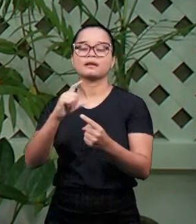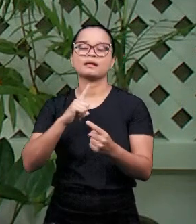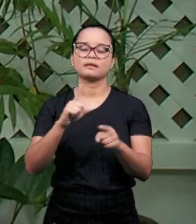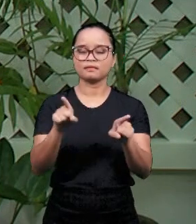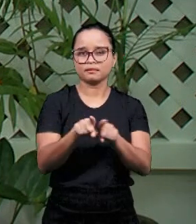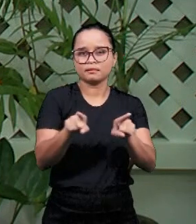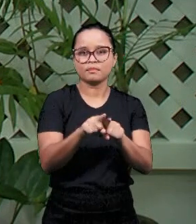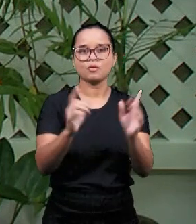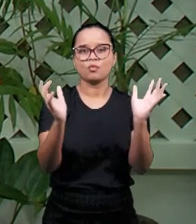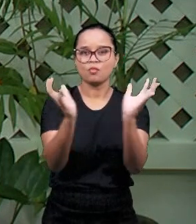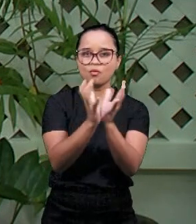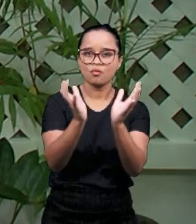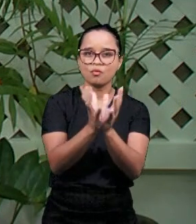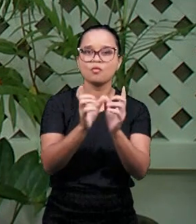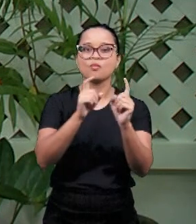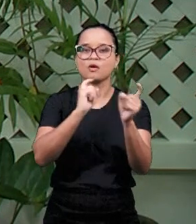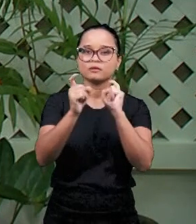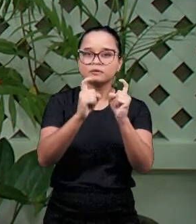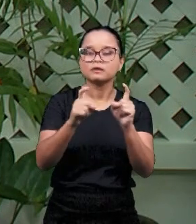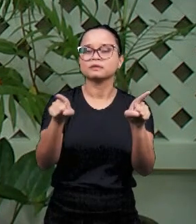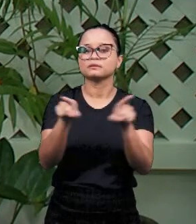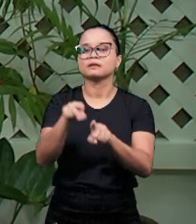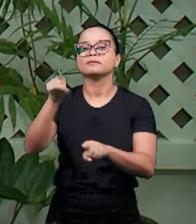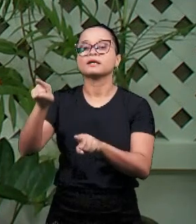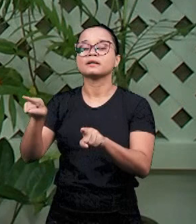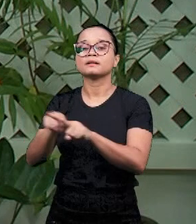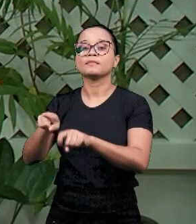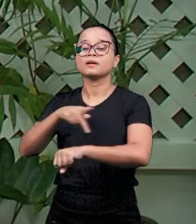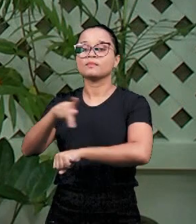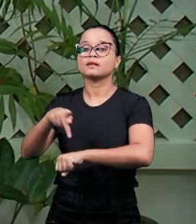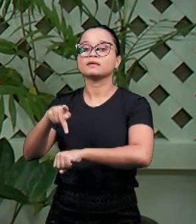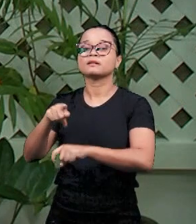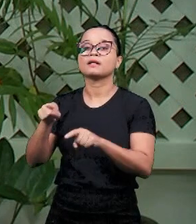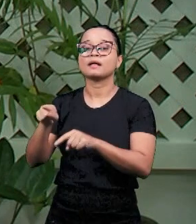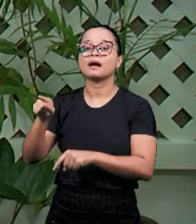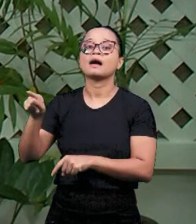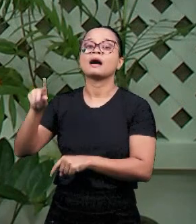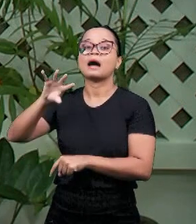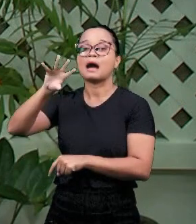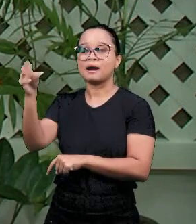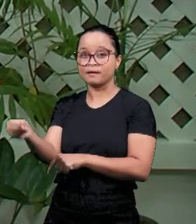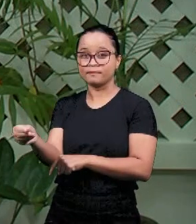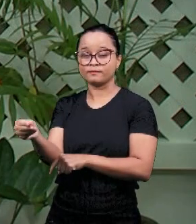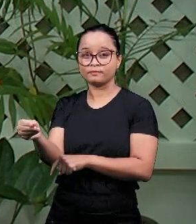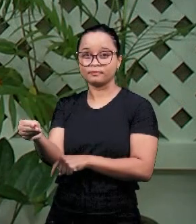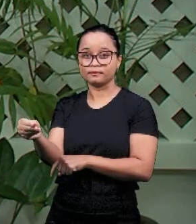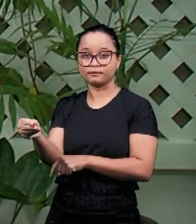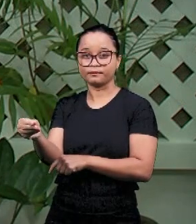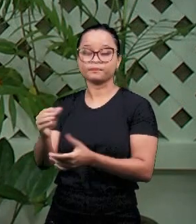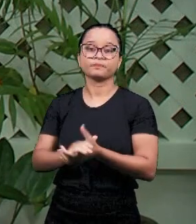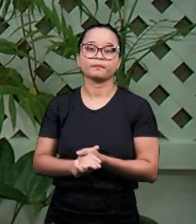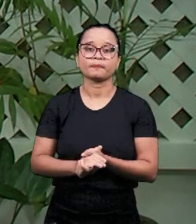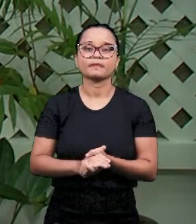réuni à Stockholm. Aussi, la Tanzanie, en Afrique, l'église Maranatha,